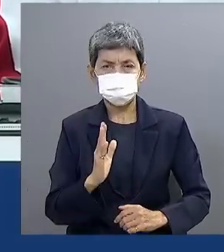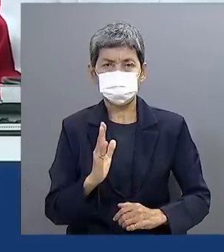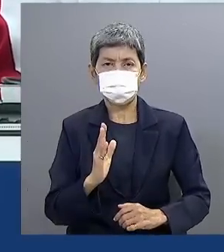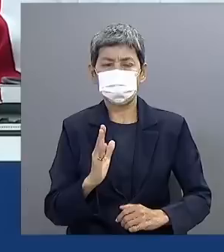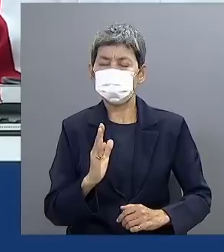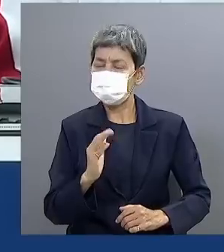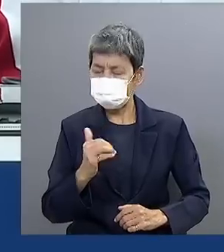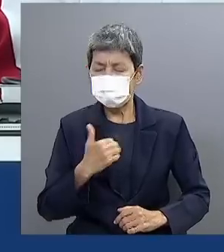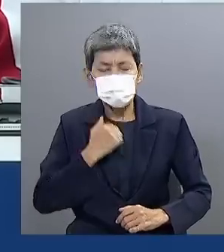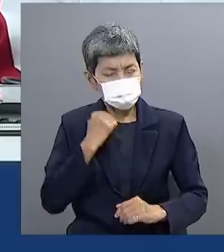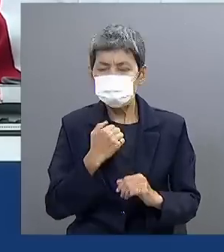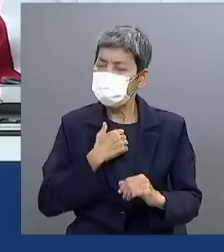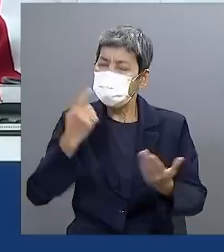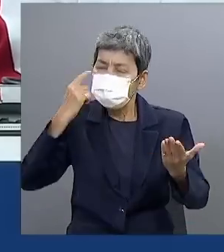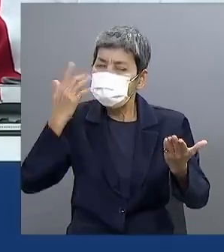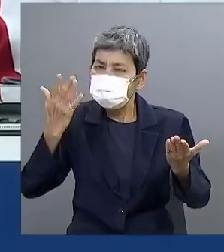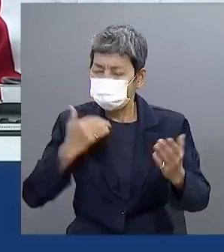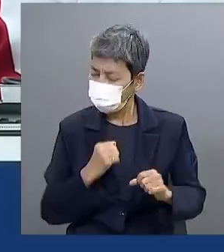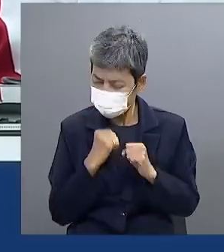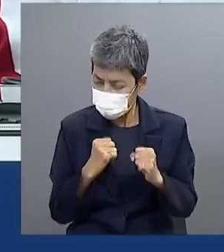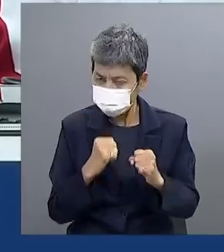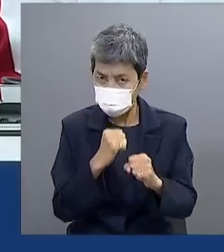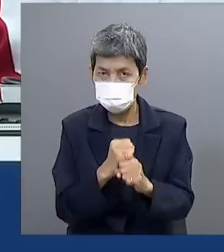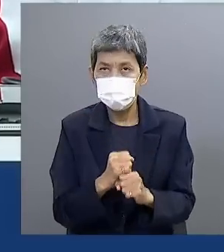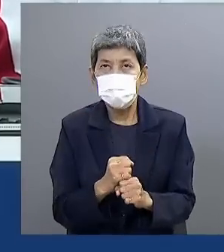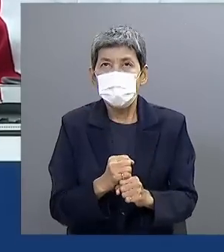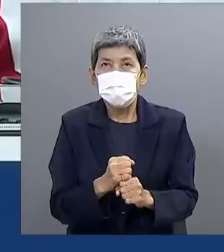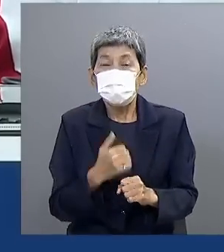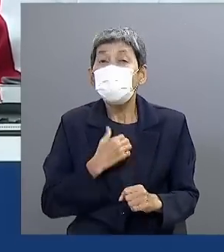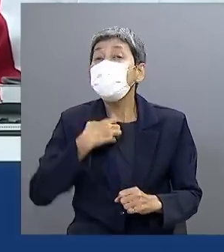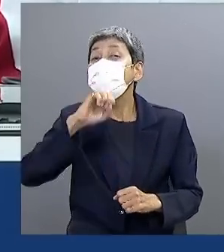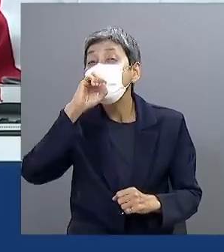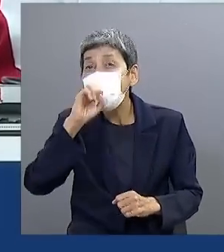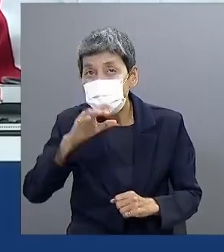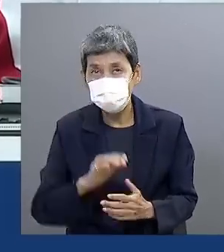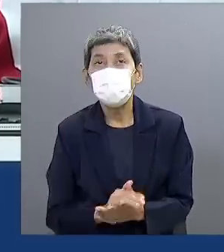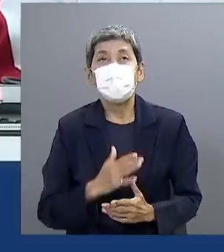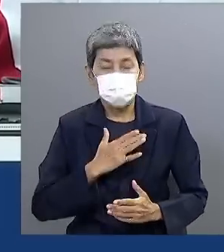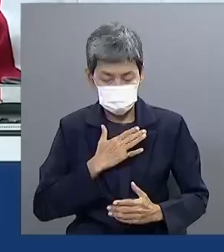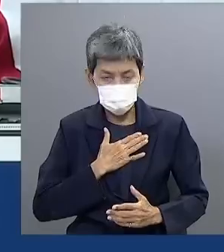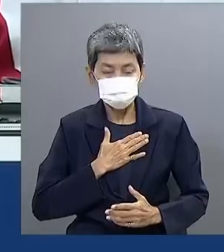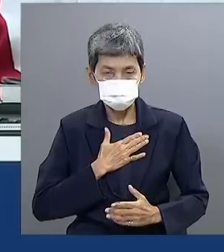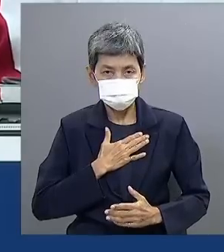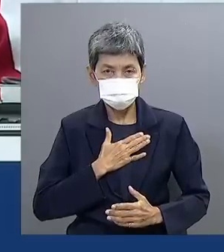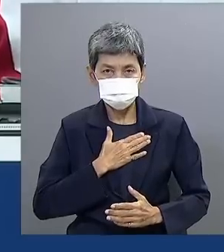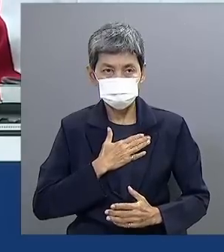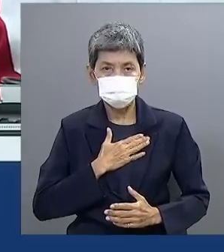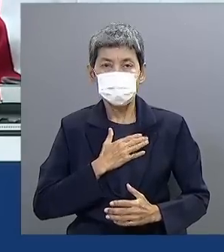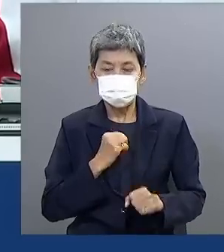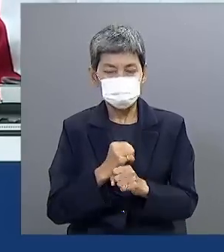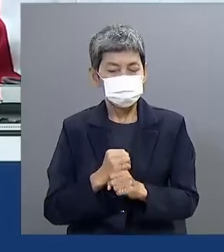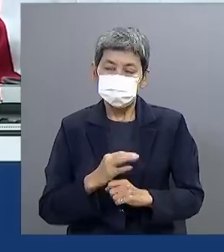างเฉยไม่ได้นะครับคำว่าอย่างไรที่พูดเมื่อสักครู่เนี่ยเราในฐานะที่เป็นผู้ถูกกระทำเป็นผู้มีส่ว